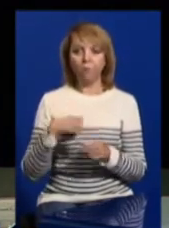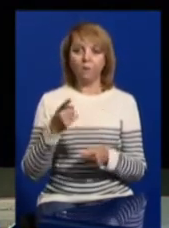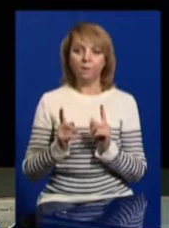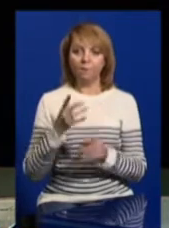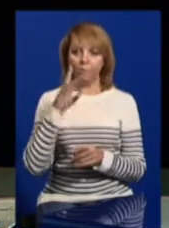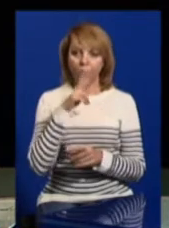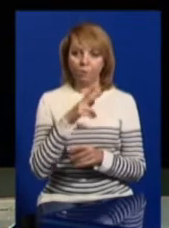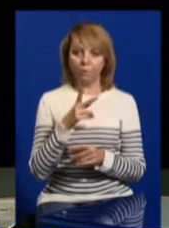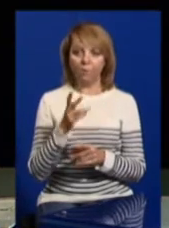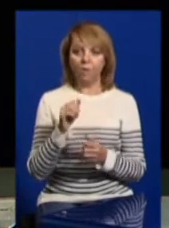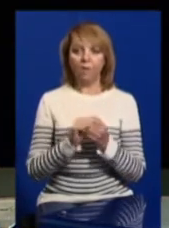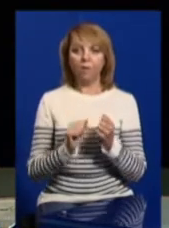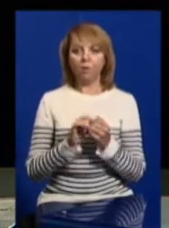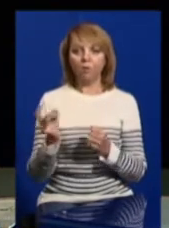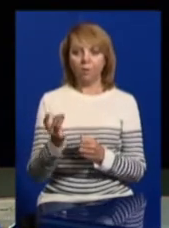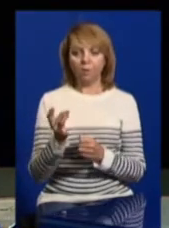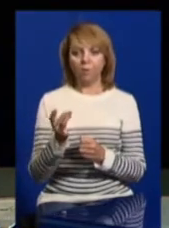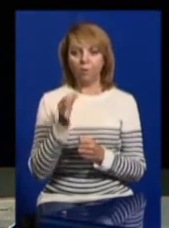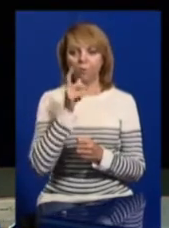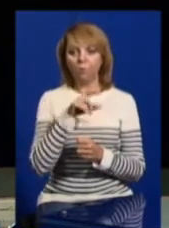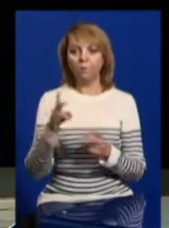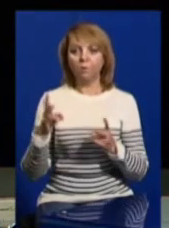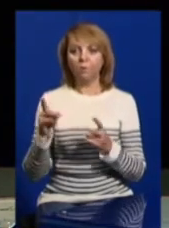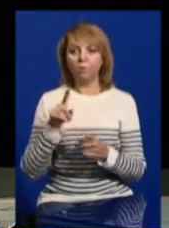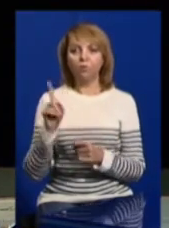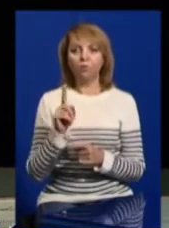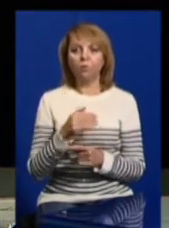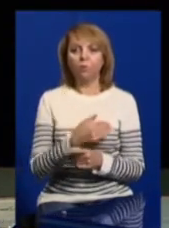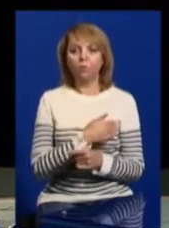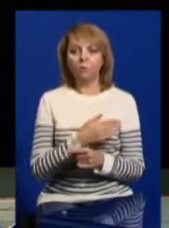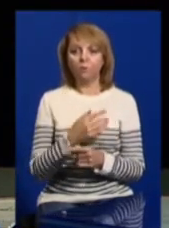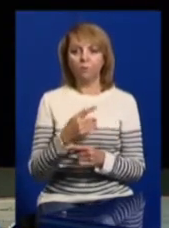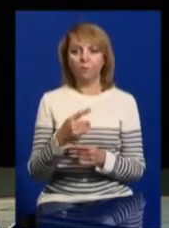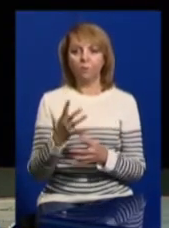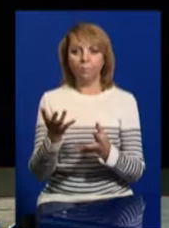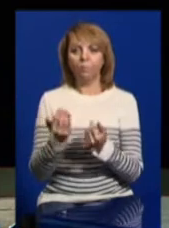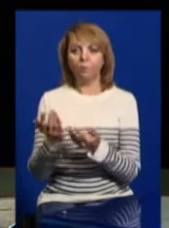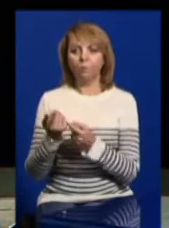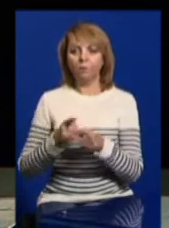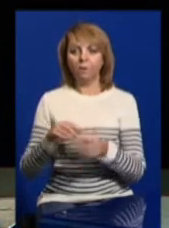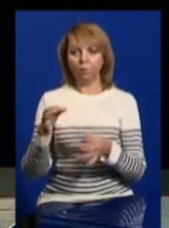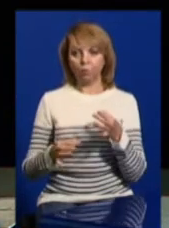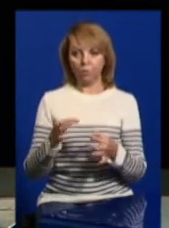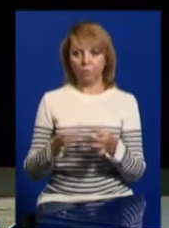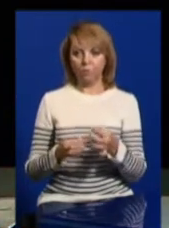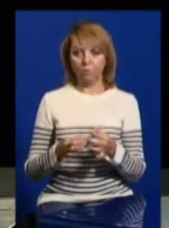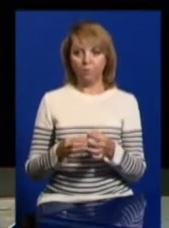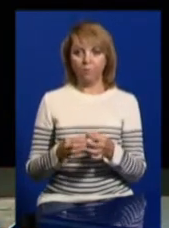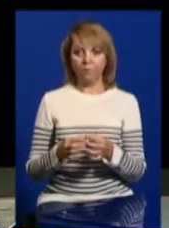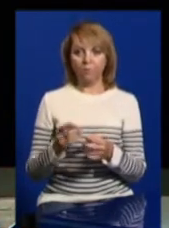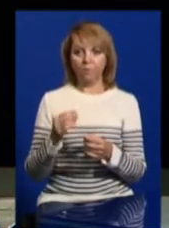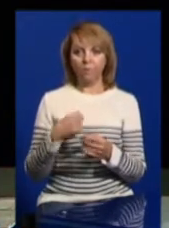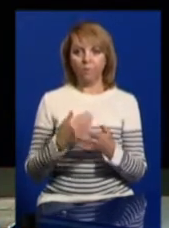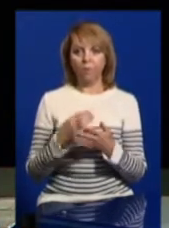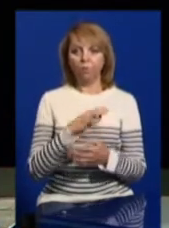помиляюся, бо кожен раз, от коли потерпілі, вони приходять, вони щось хочуть, ну, почерпнути з того судового засідання. Бо, ну, коли ми там